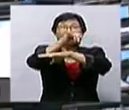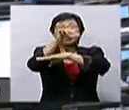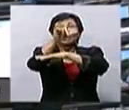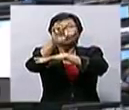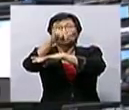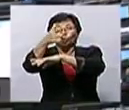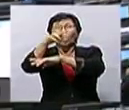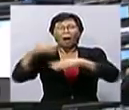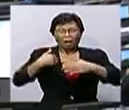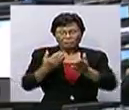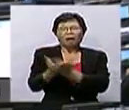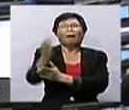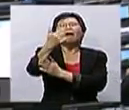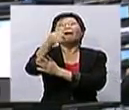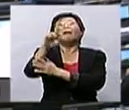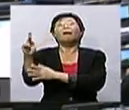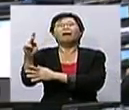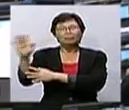Tuan Speaker.